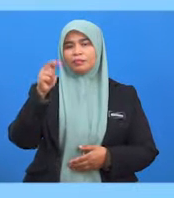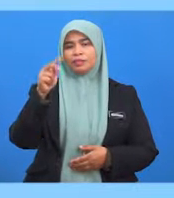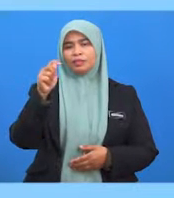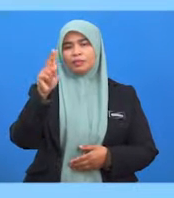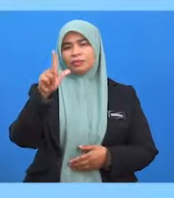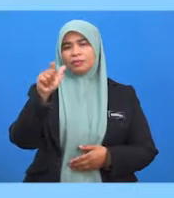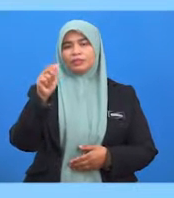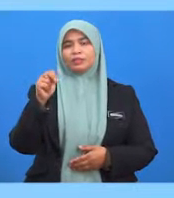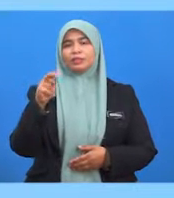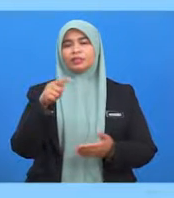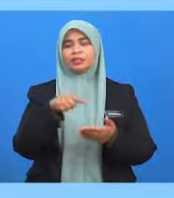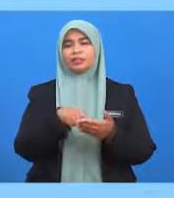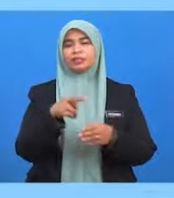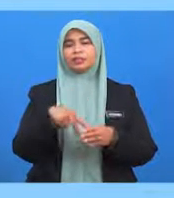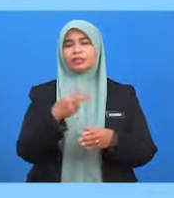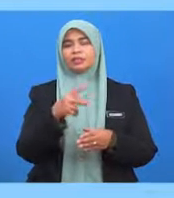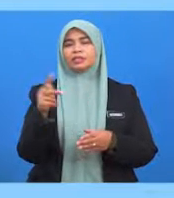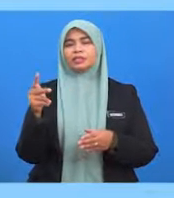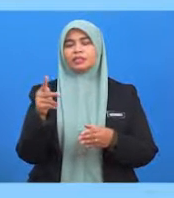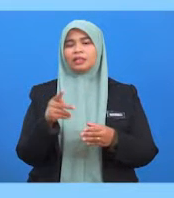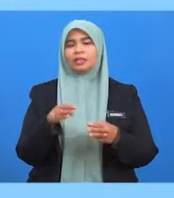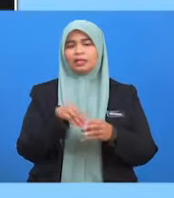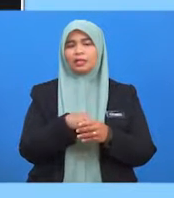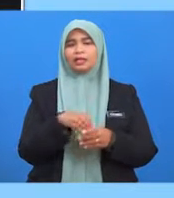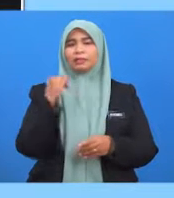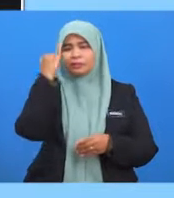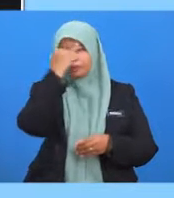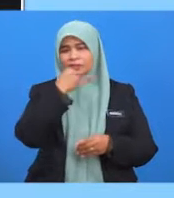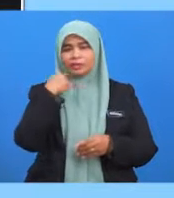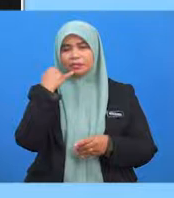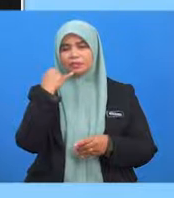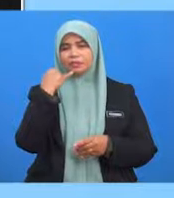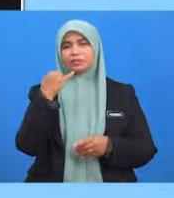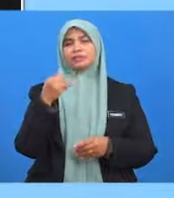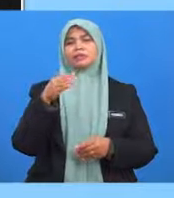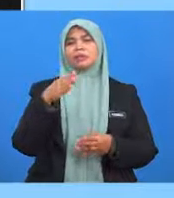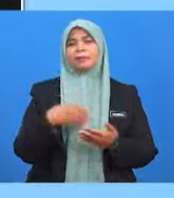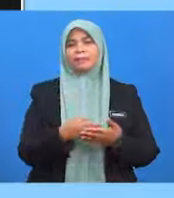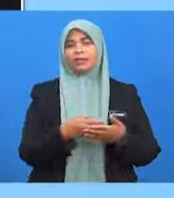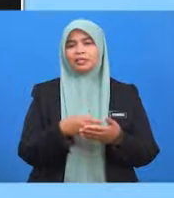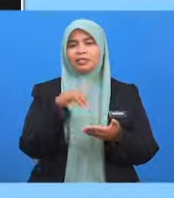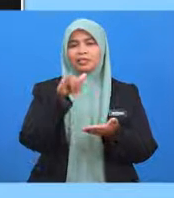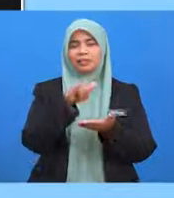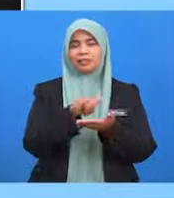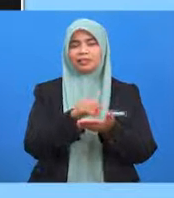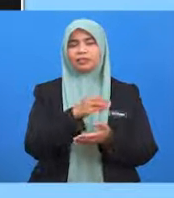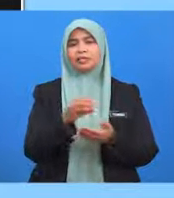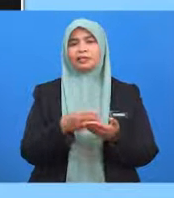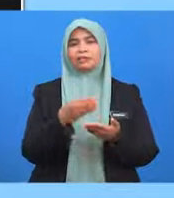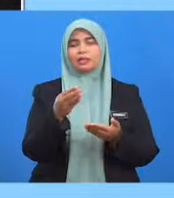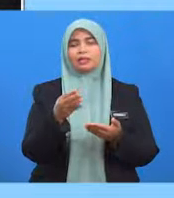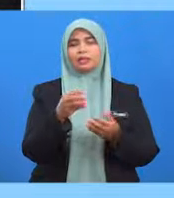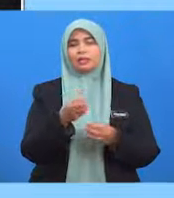akan menghasilkan imej bentuk tubuh janin tersebut dan memberi